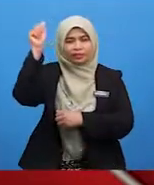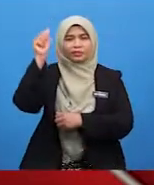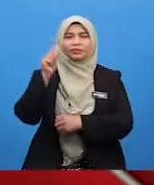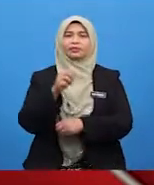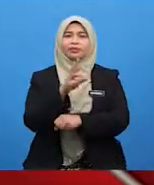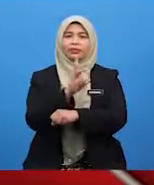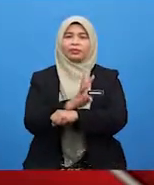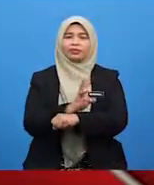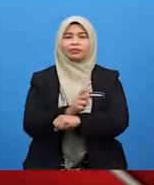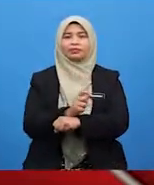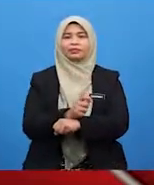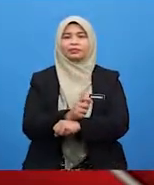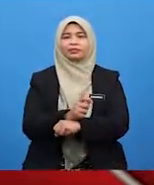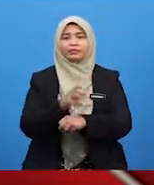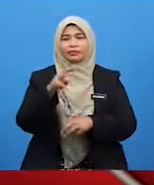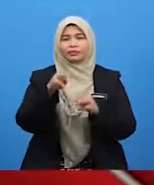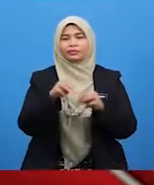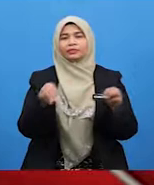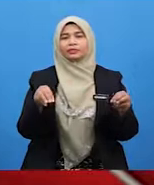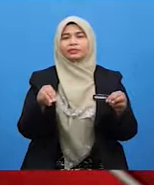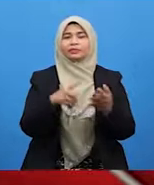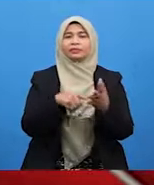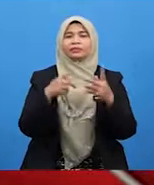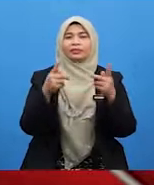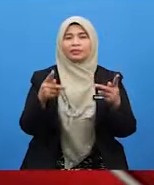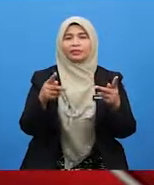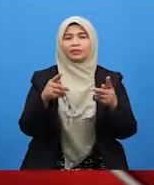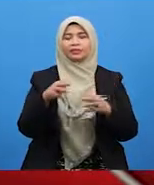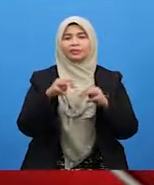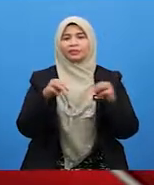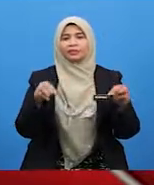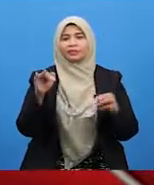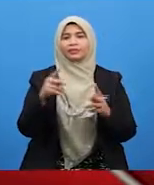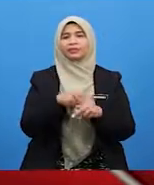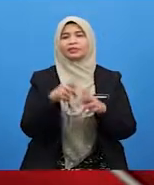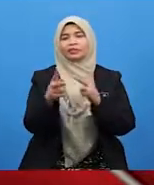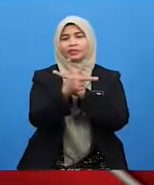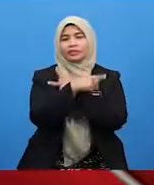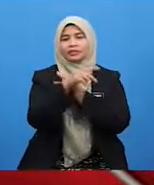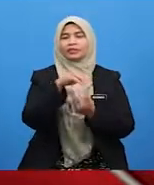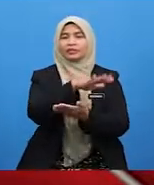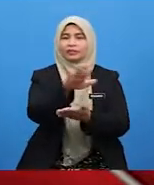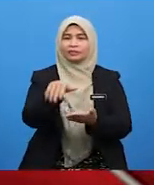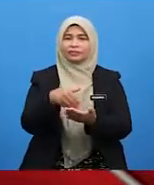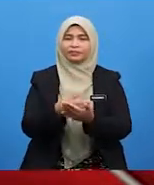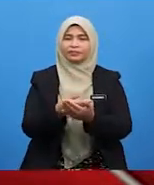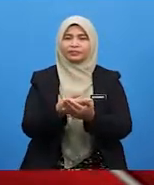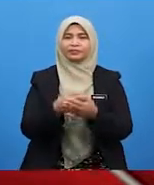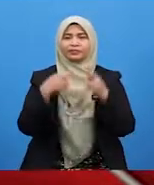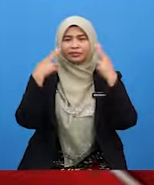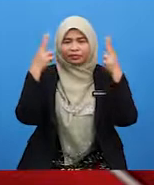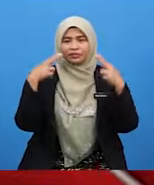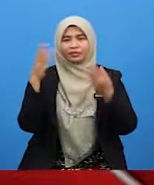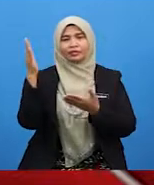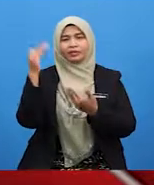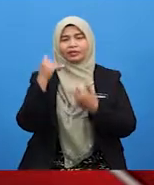Assalamualaikum murid-murid. Apa khabar murid-murid yang dikasihi sekalian? Ustaz harap murid-murid